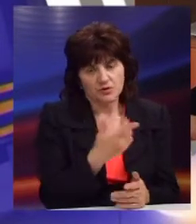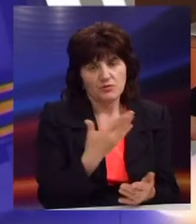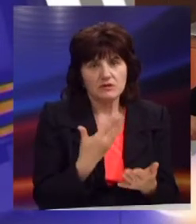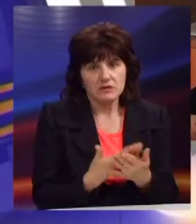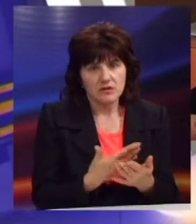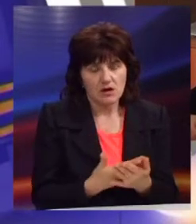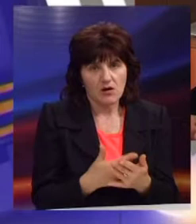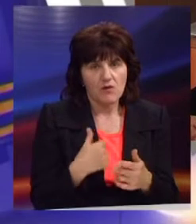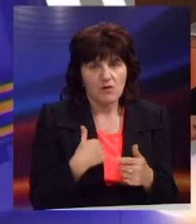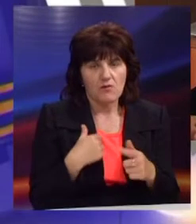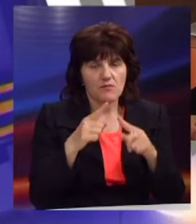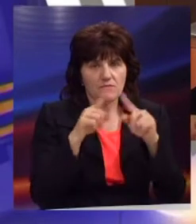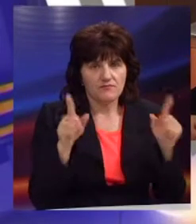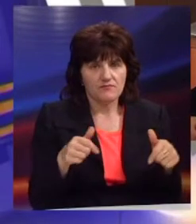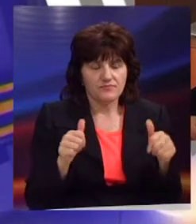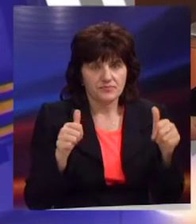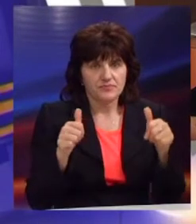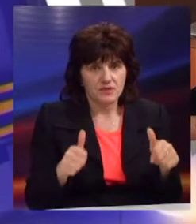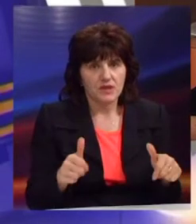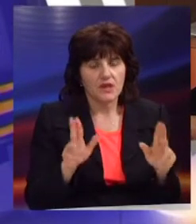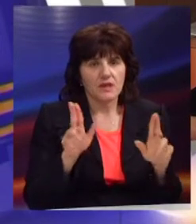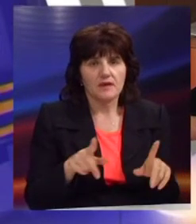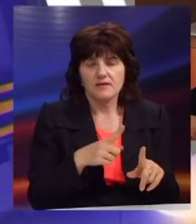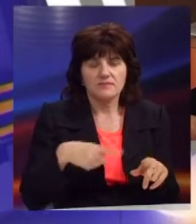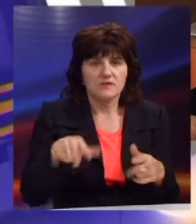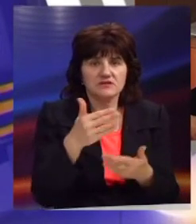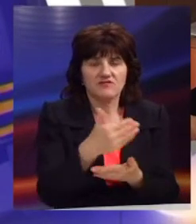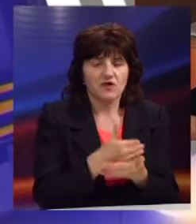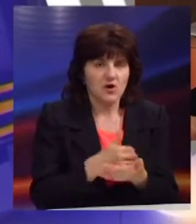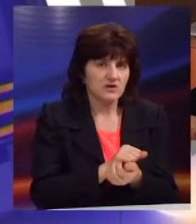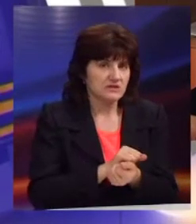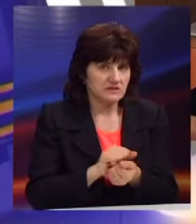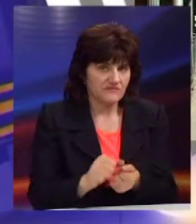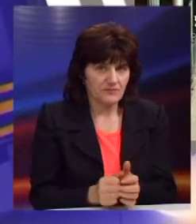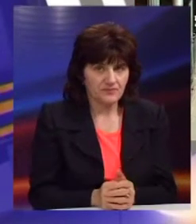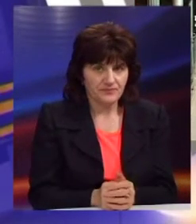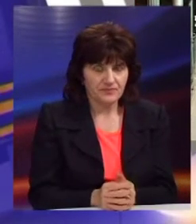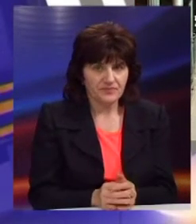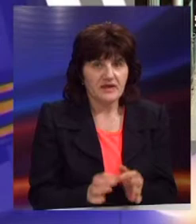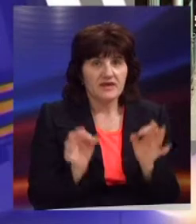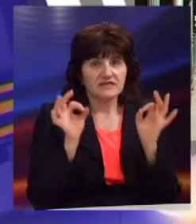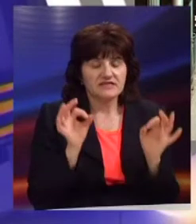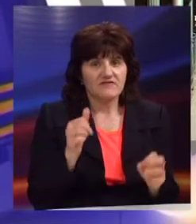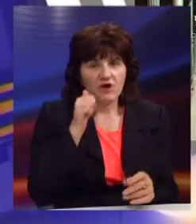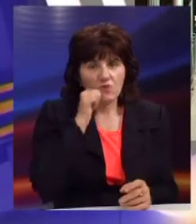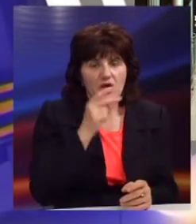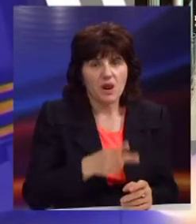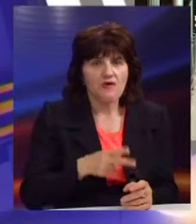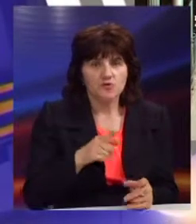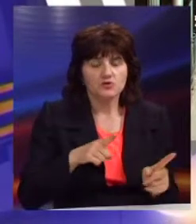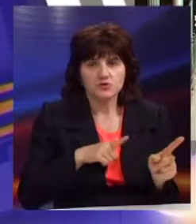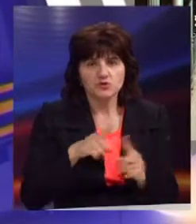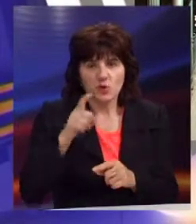da se nadamo, s obzirom da smo dali oboje ovih kola u preprodaju, da ćemo ih u potpunosti iskoristiti sve vreme sezone. Svakog dana barski voz kreće